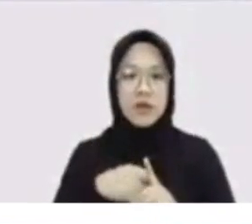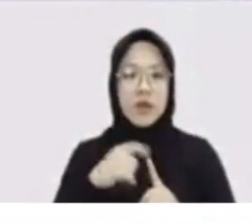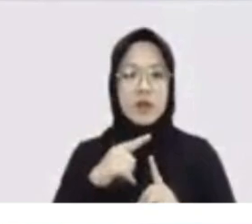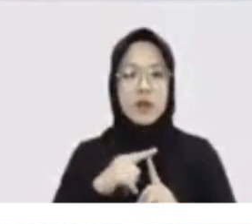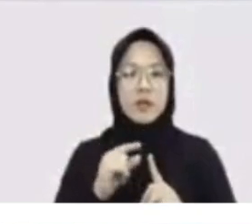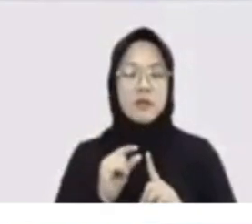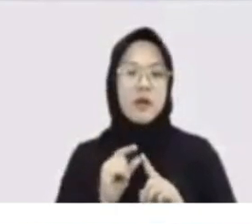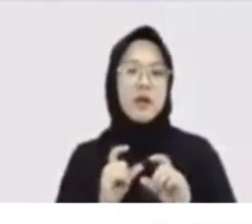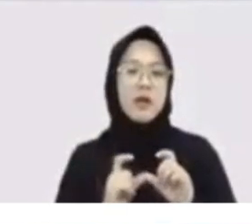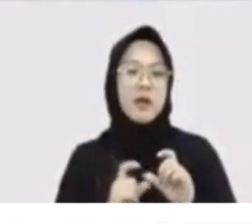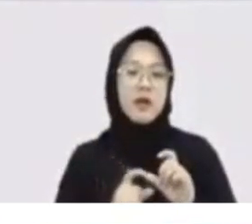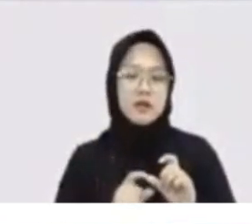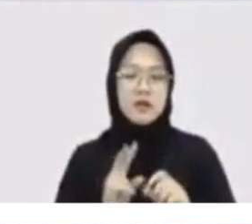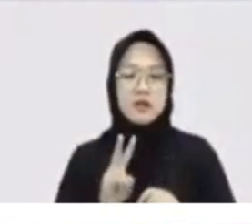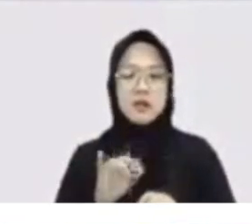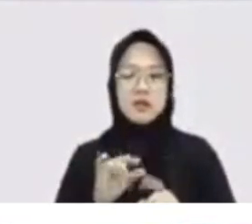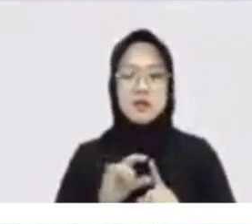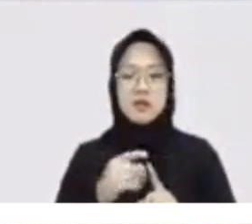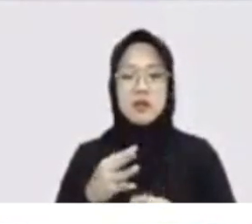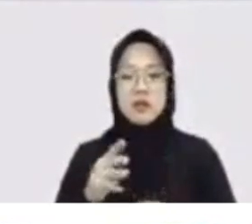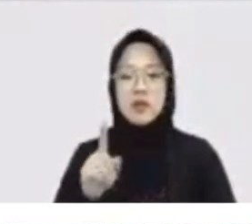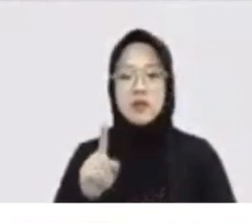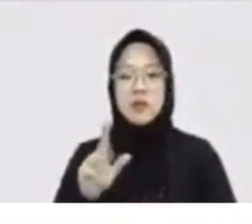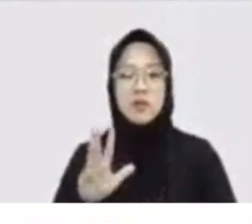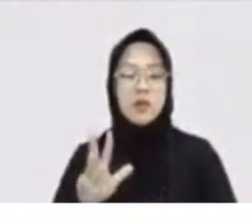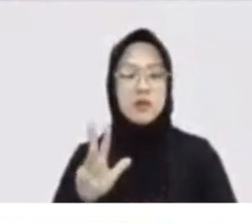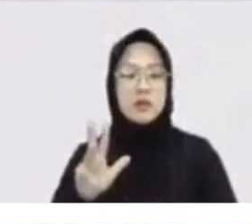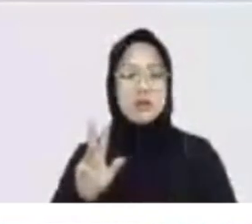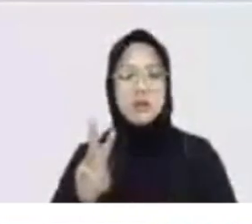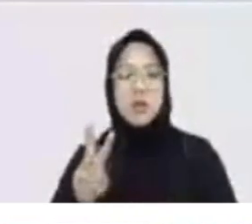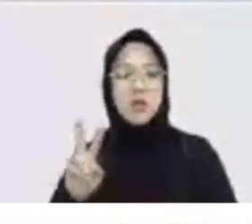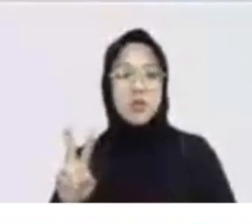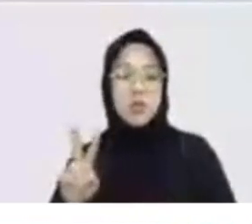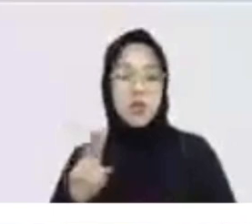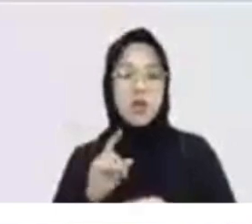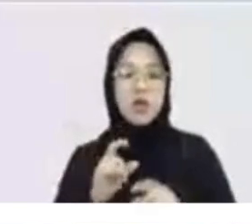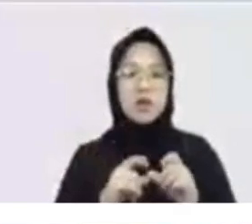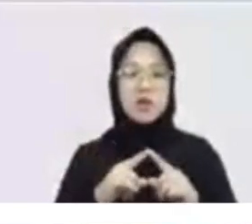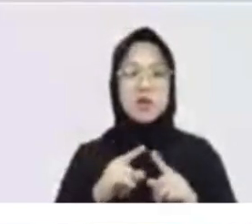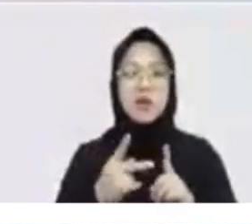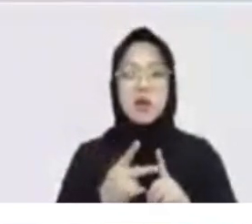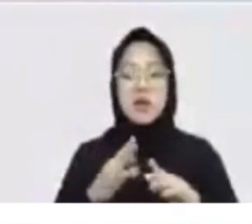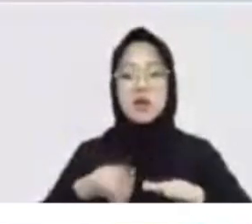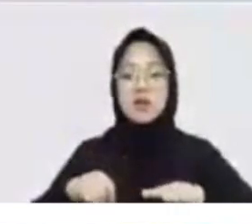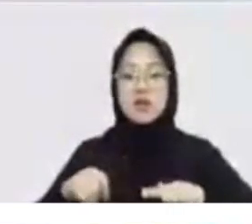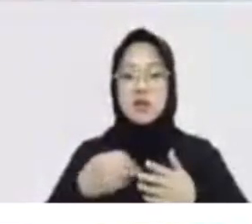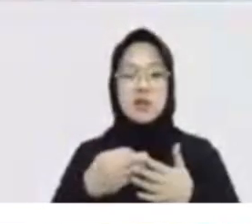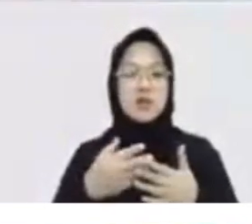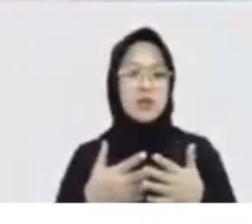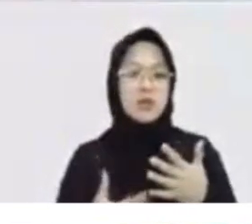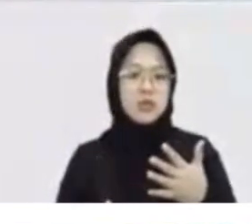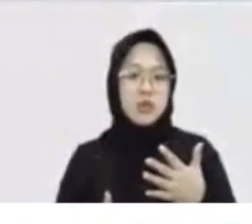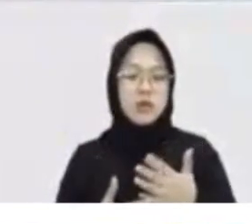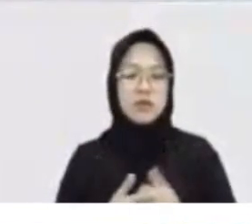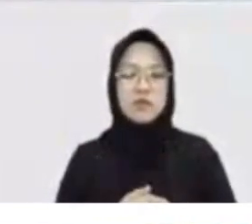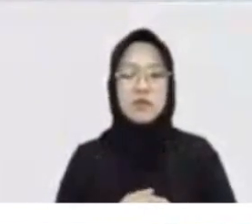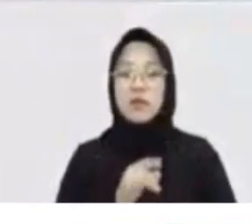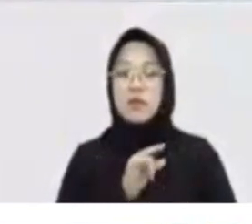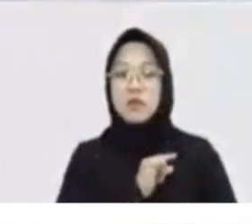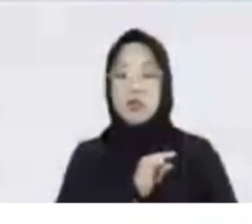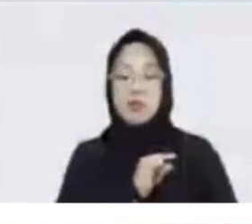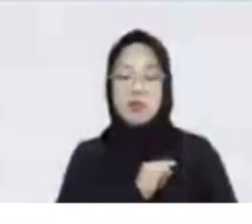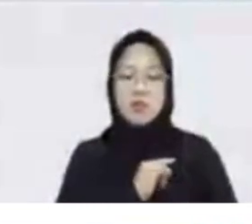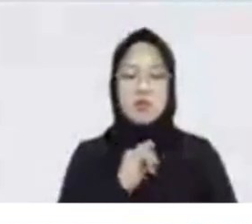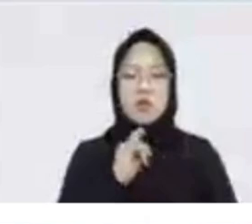vdpk 1532t17 dan di salah sidang 29 Mei 2024 dan seterusnya Oleh karena itu petugas juga salah